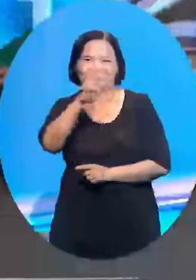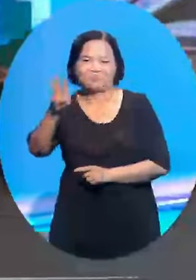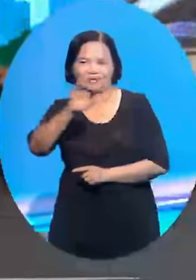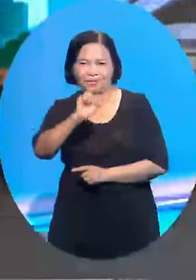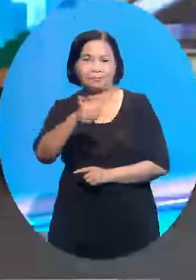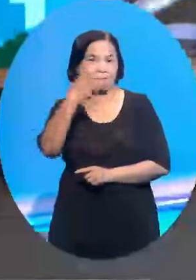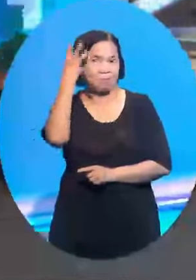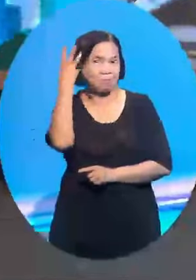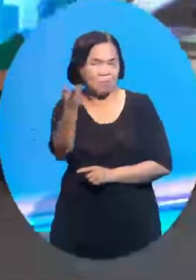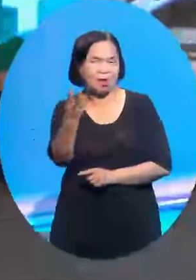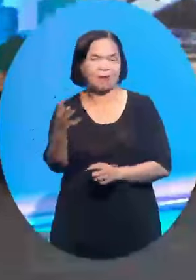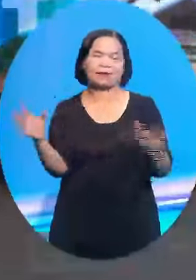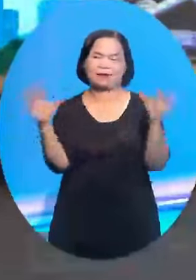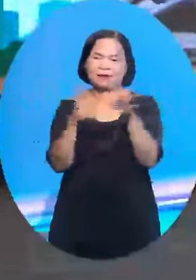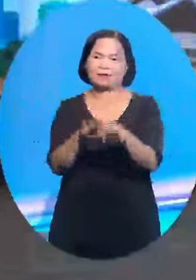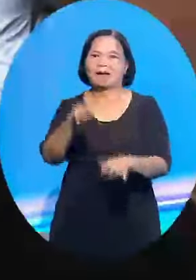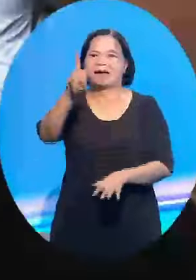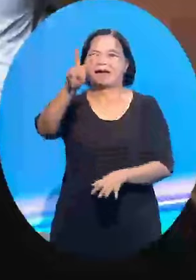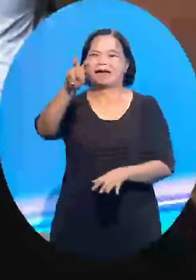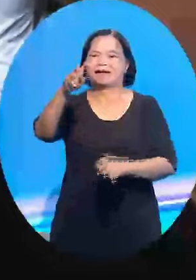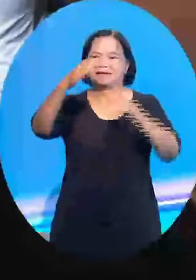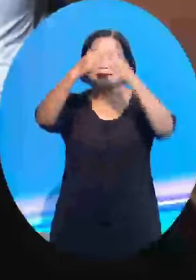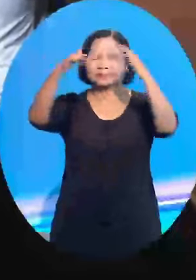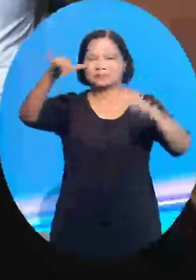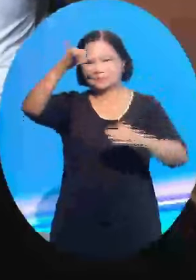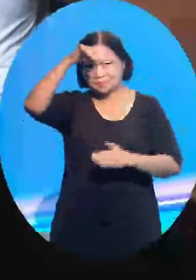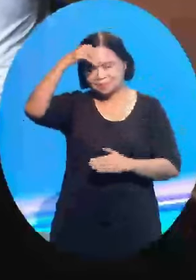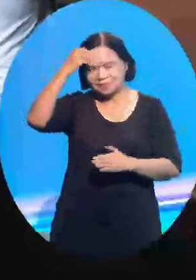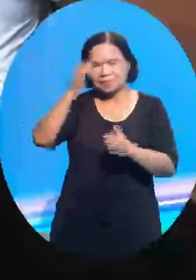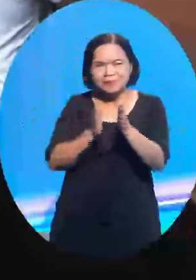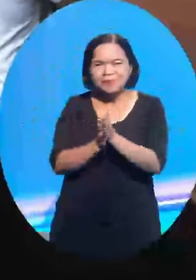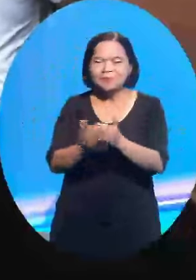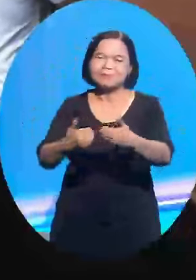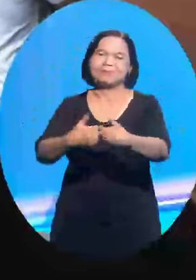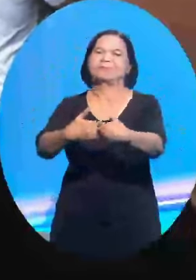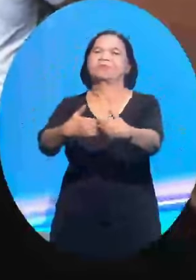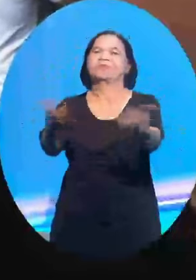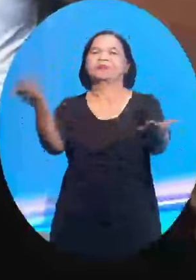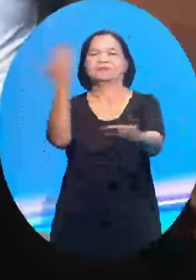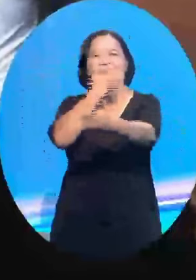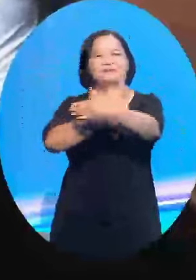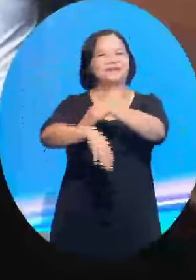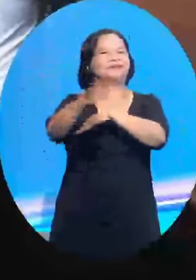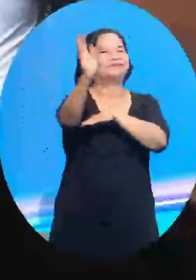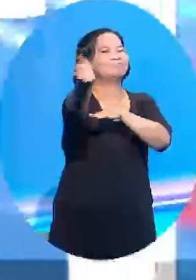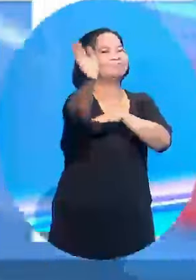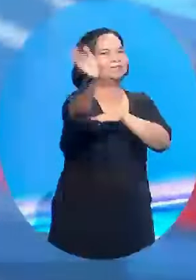sở, hợp tác với gần 20 trường đại học tại thành phố Hồ Chí Minh và sẽ tiếp tục mở rộng phát triển trong tương lai.